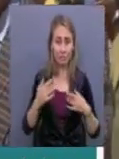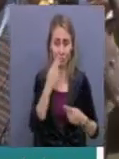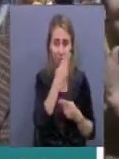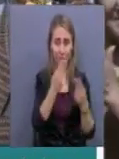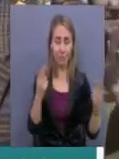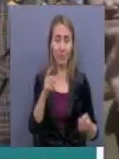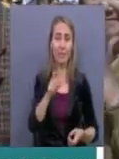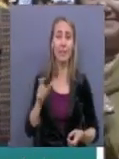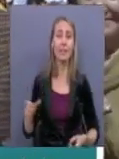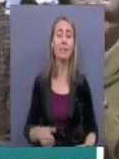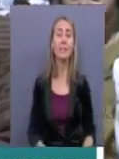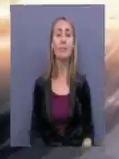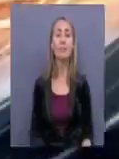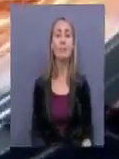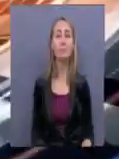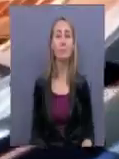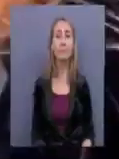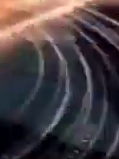қауым көтеріңкі көңіл күйде тарқасты.